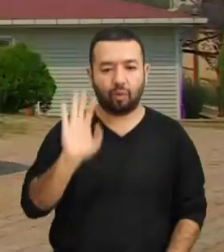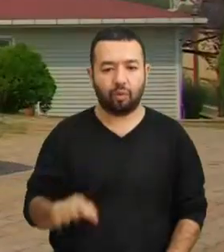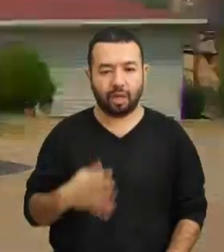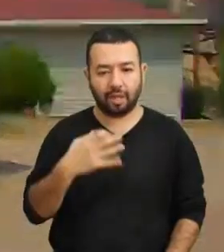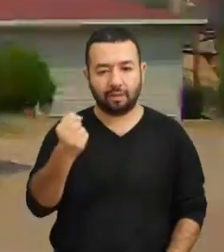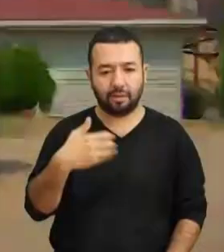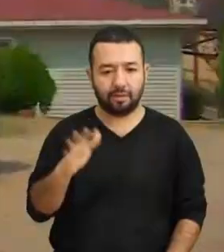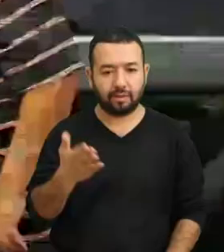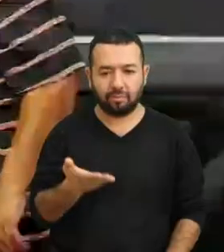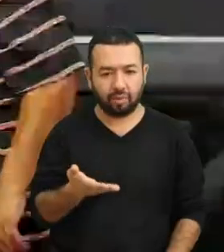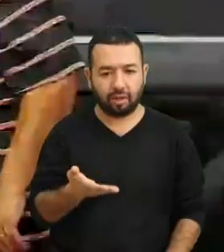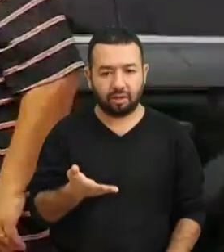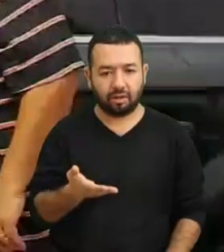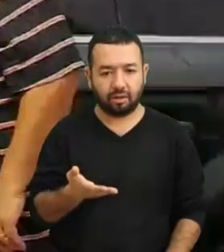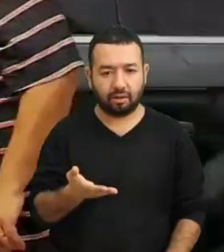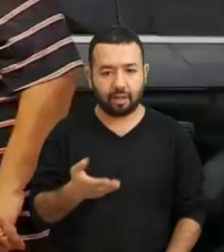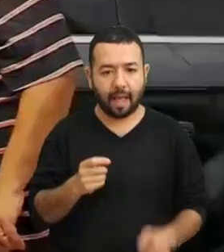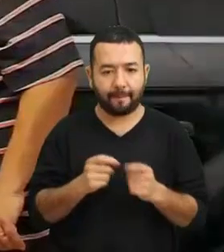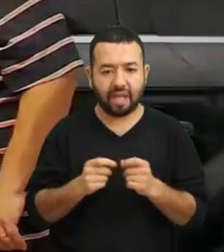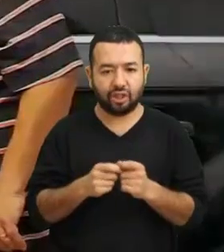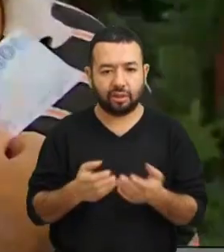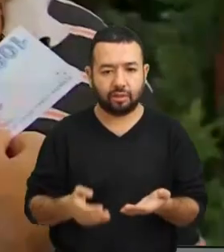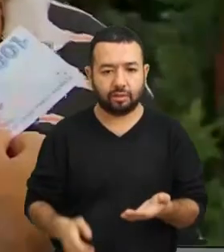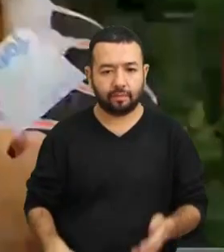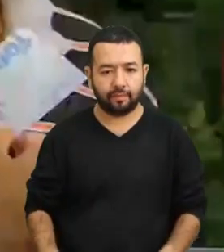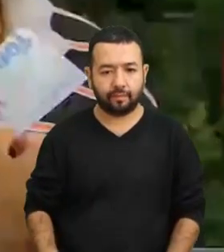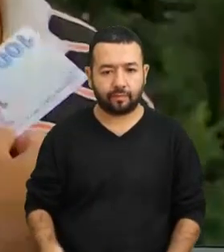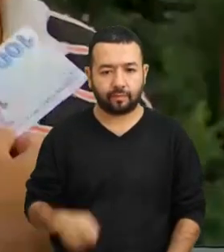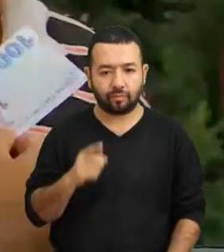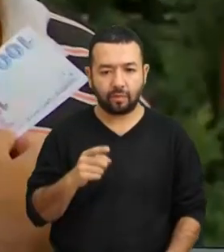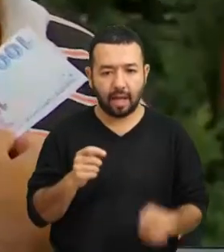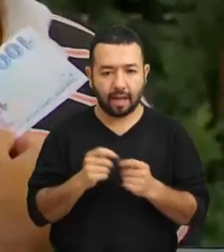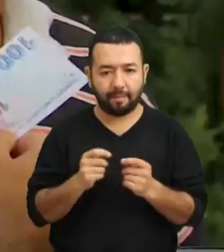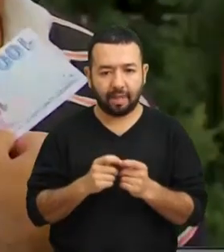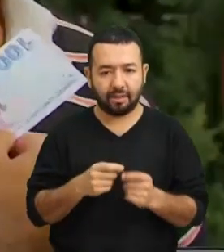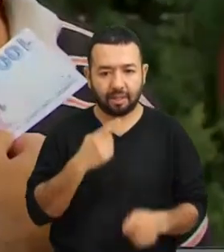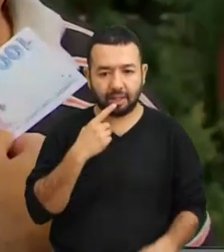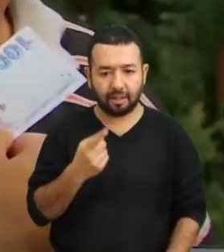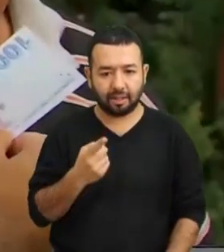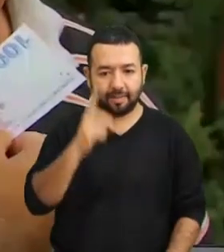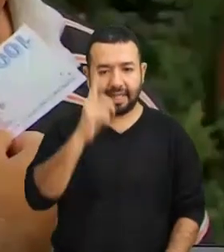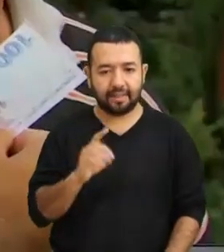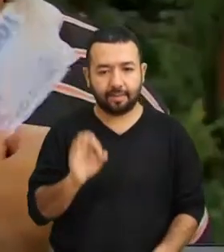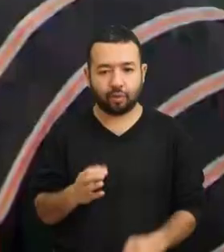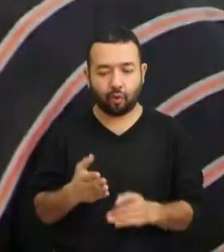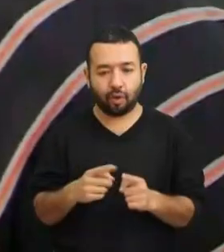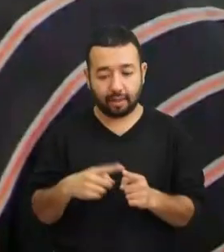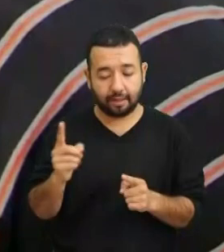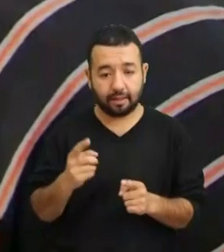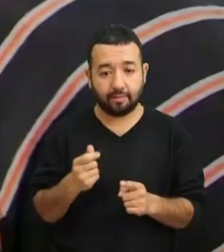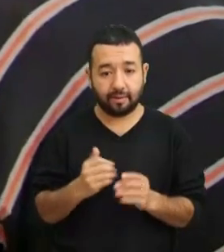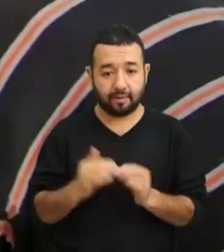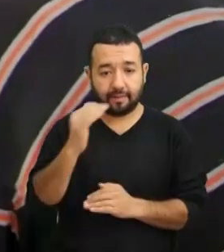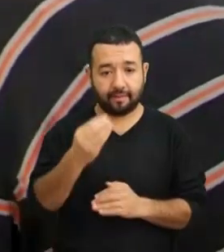Şükrü. Bu ne ya? 100 lira uzattı. Bahşiş. Benim bu senin bahşiş, tamam, baş fiyatı bu zaten. Böyle